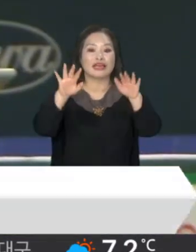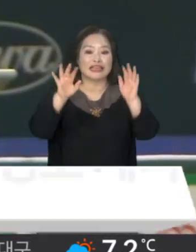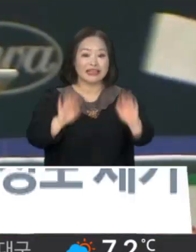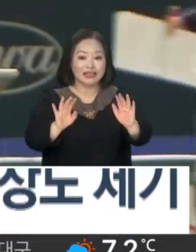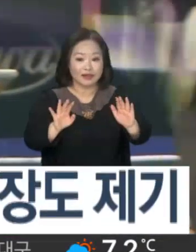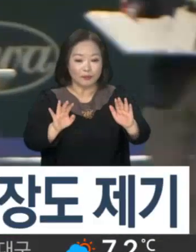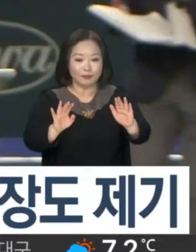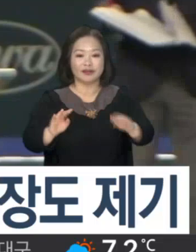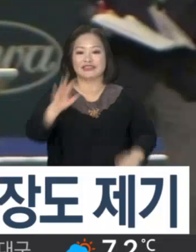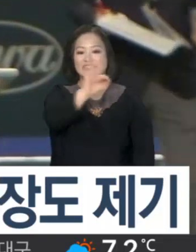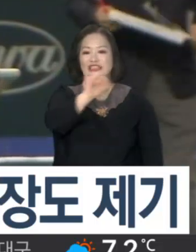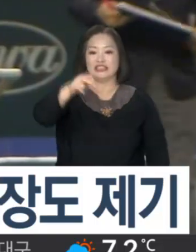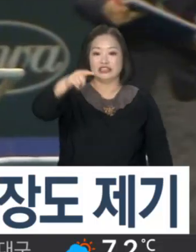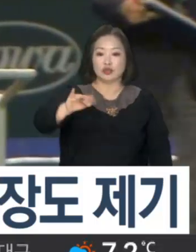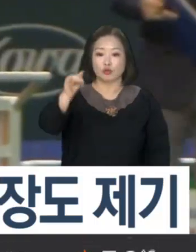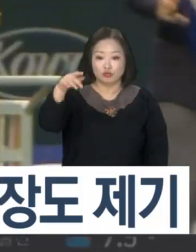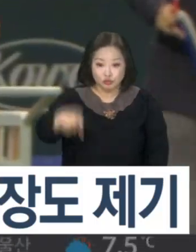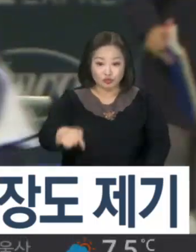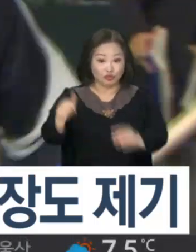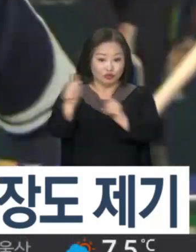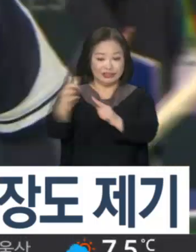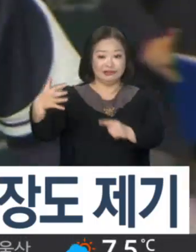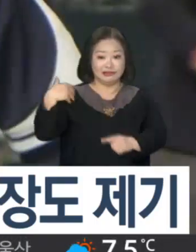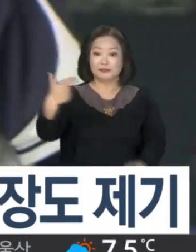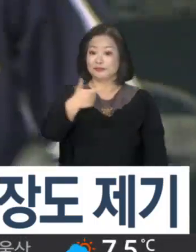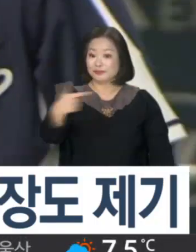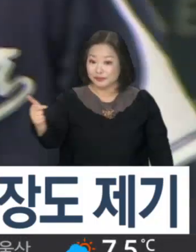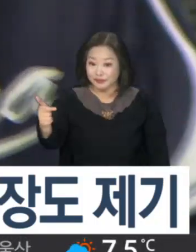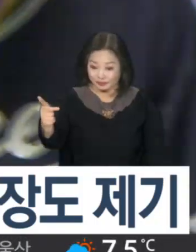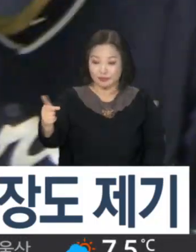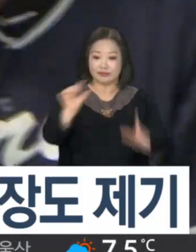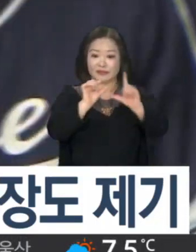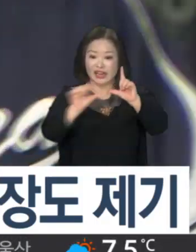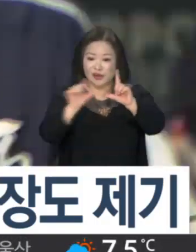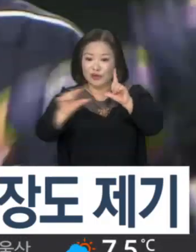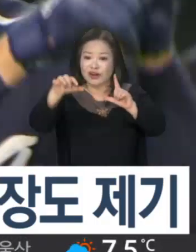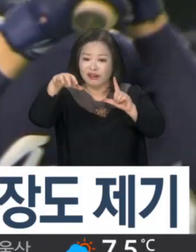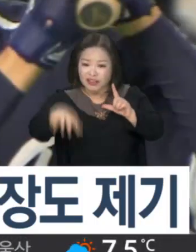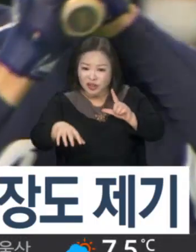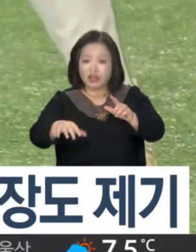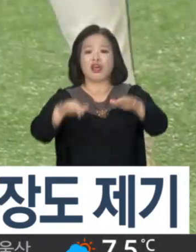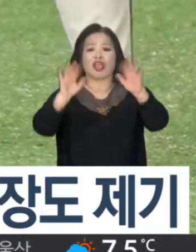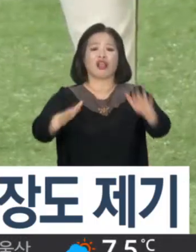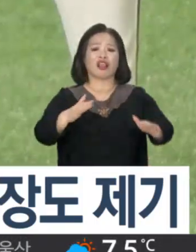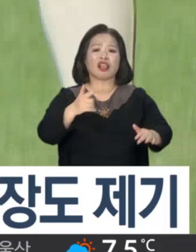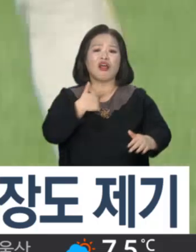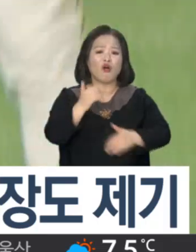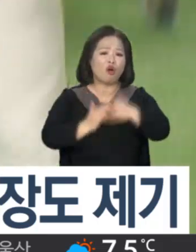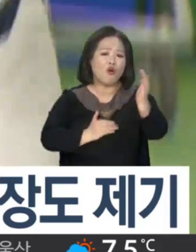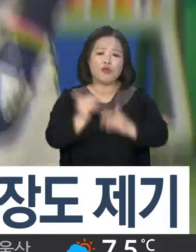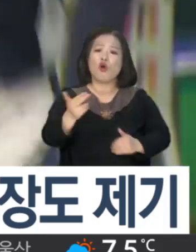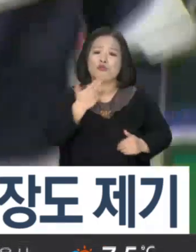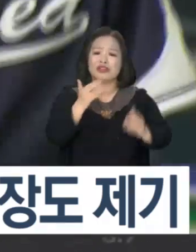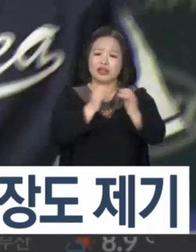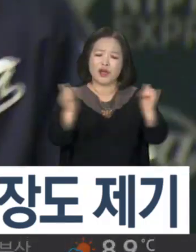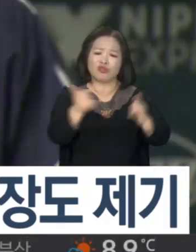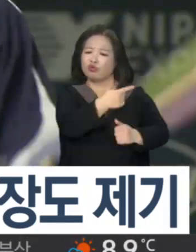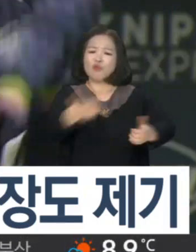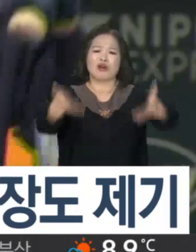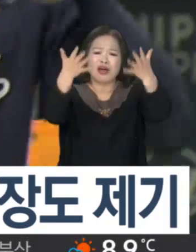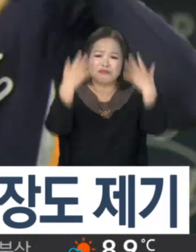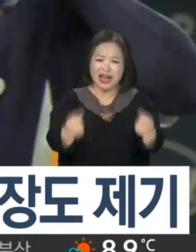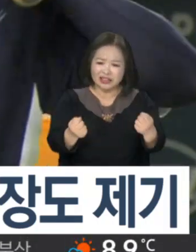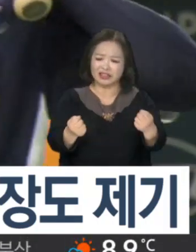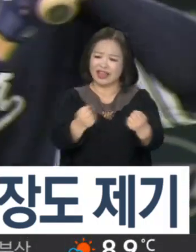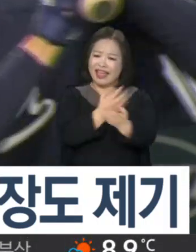이번 시즌 이정우의 활약을 기대하는 전망도 많지만 일각에서는 빅리그 경험이 없는 선수에게 너무 많은